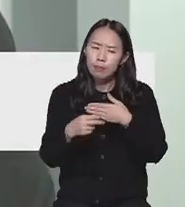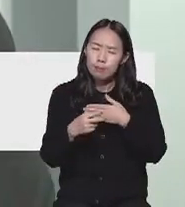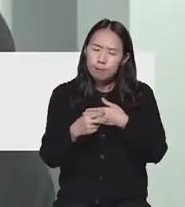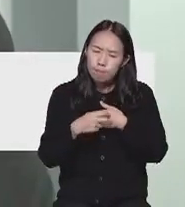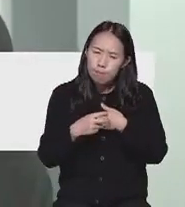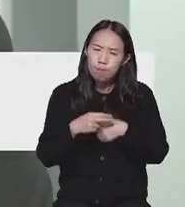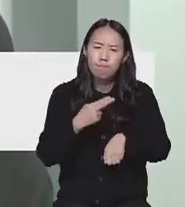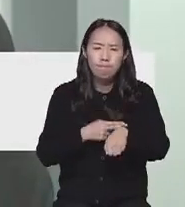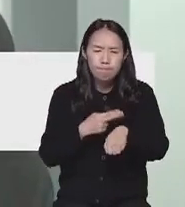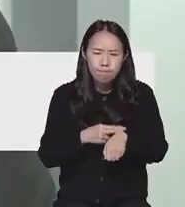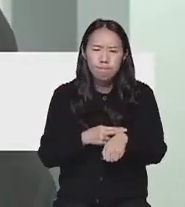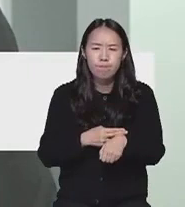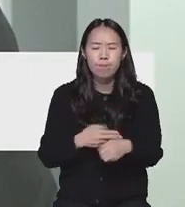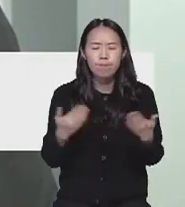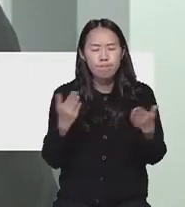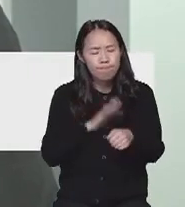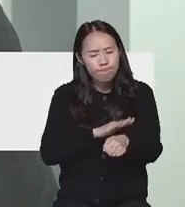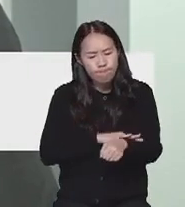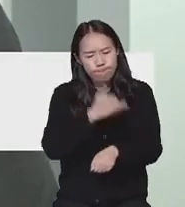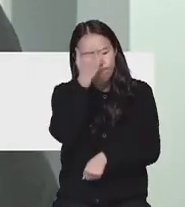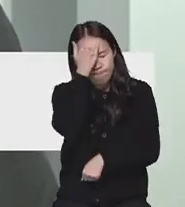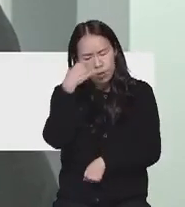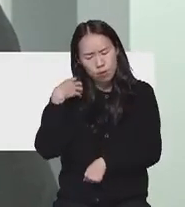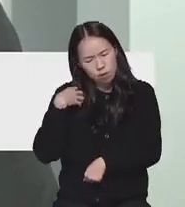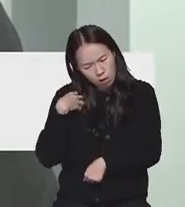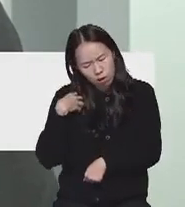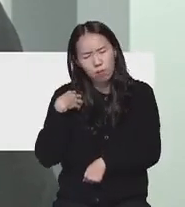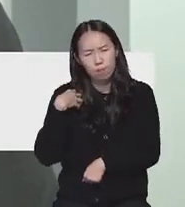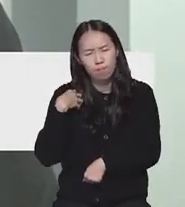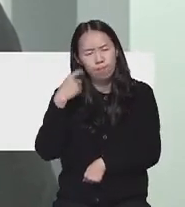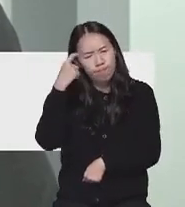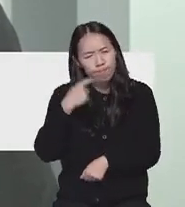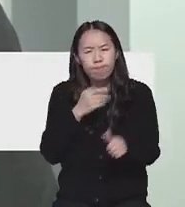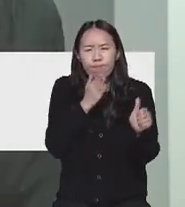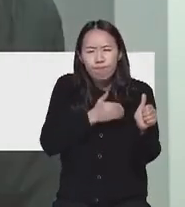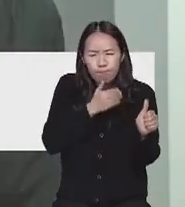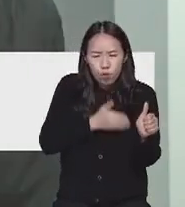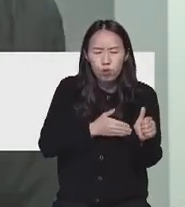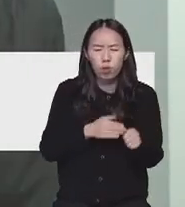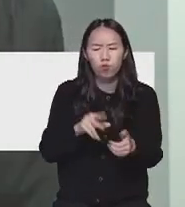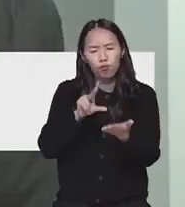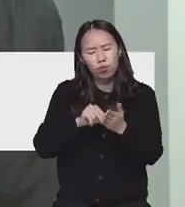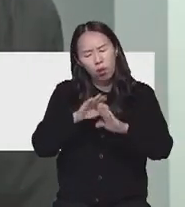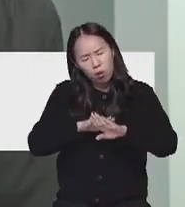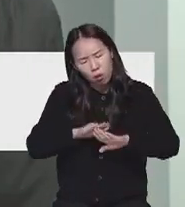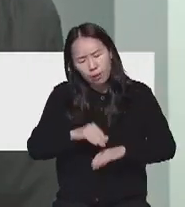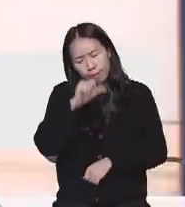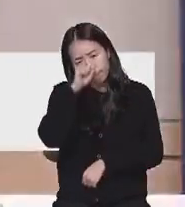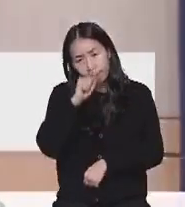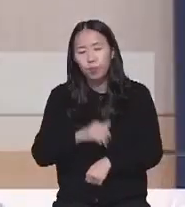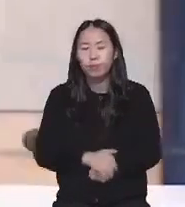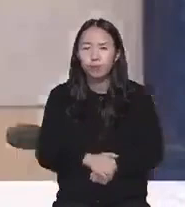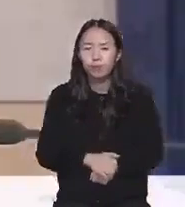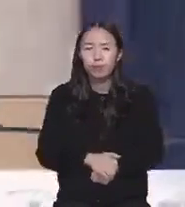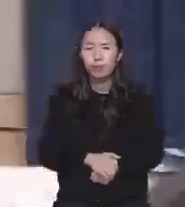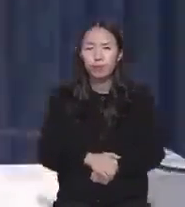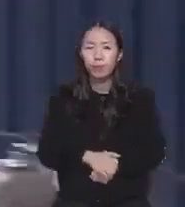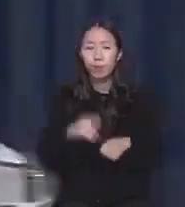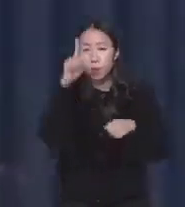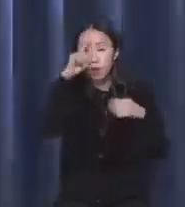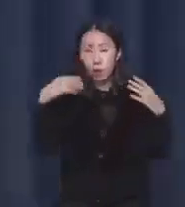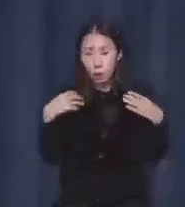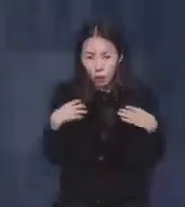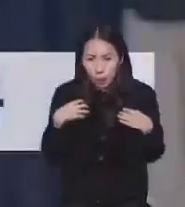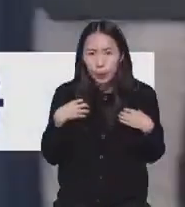직업윤리 같은 것들도 좀 가져주시는 것이 좀 필요하지 않나. 잘 해결됐으면 좋겠습니다.